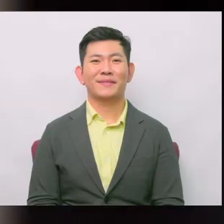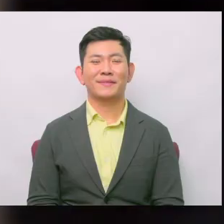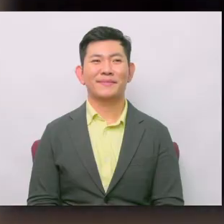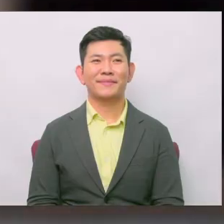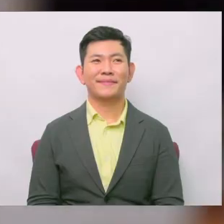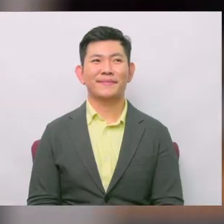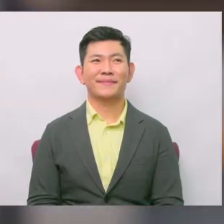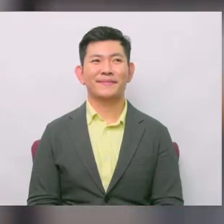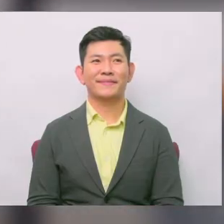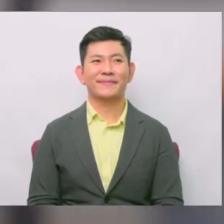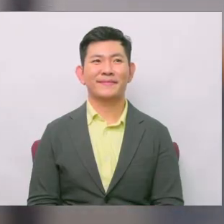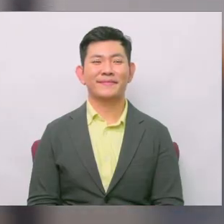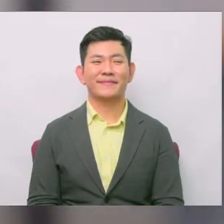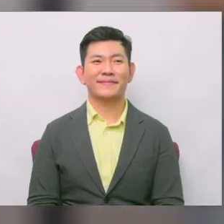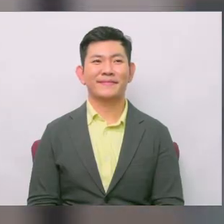ได้แล้ว